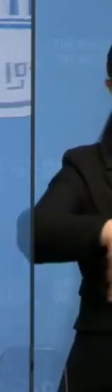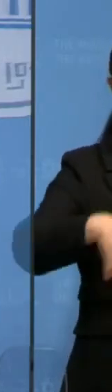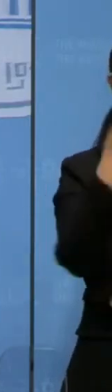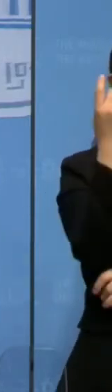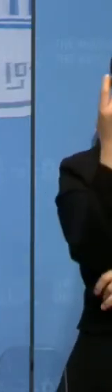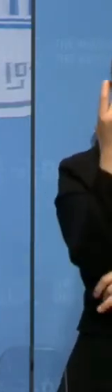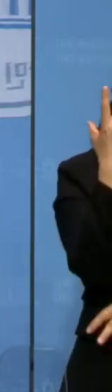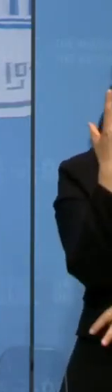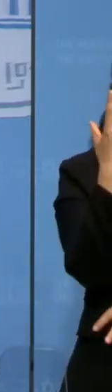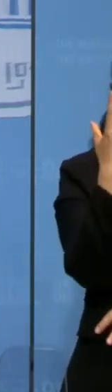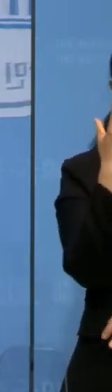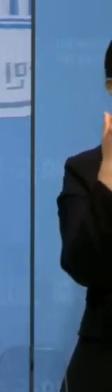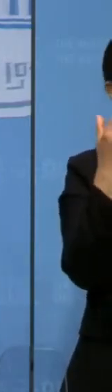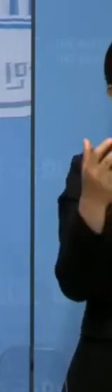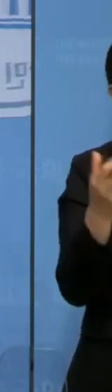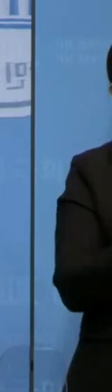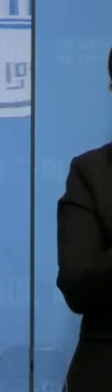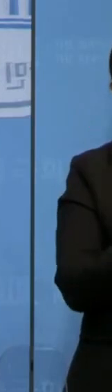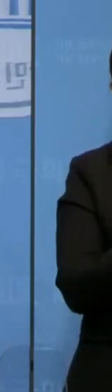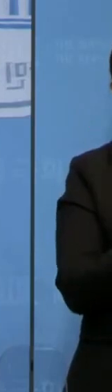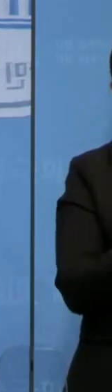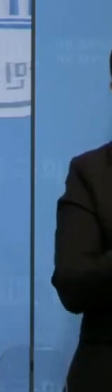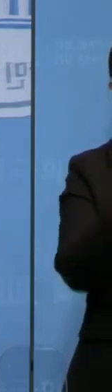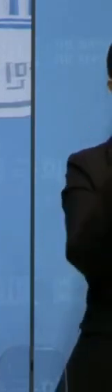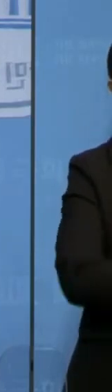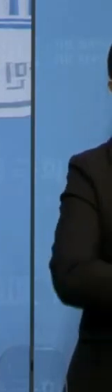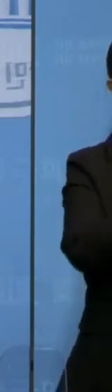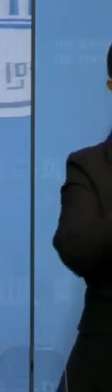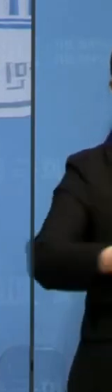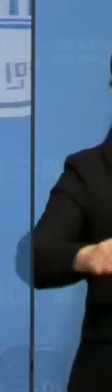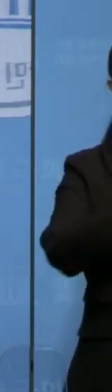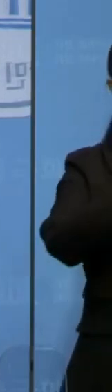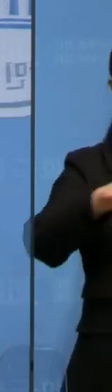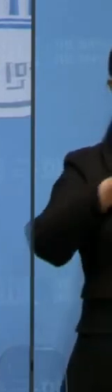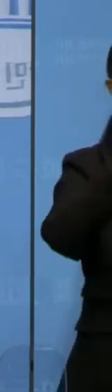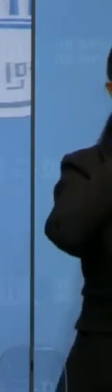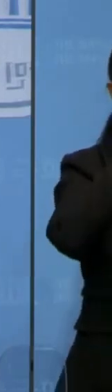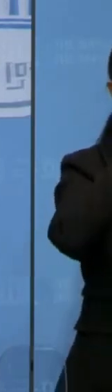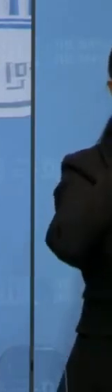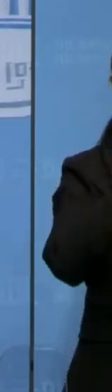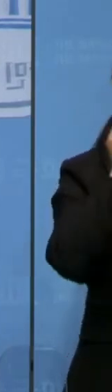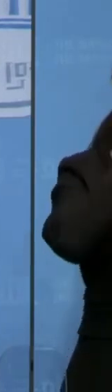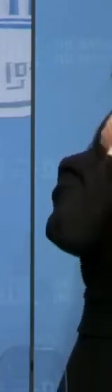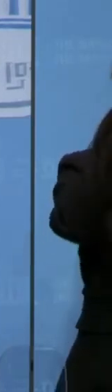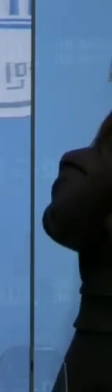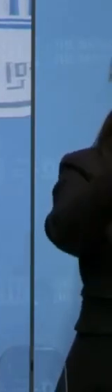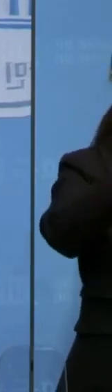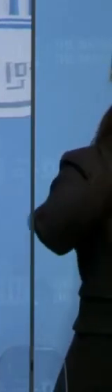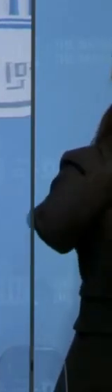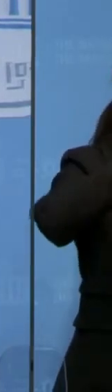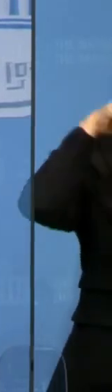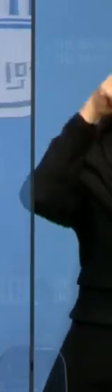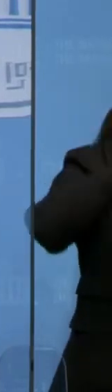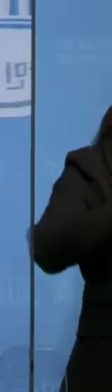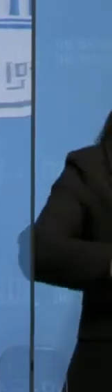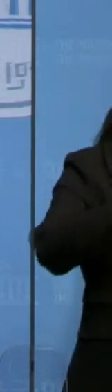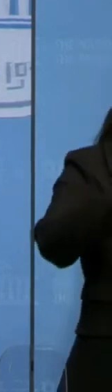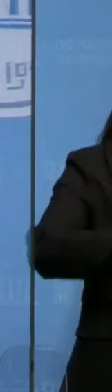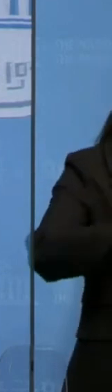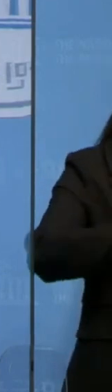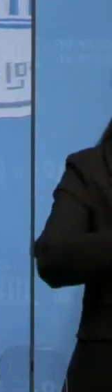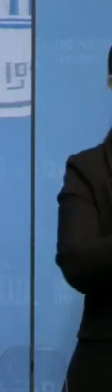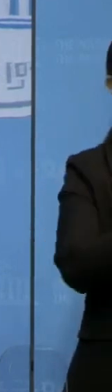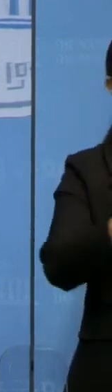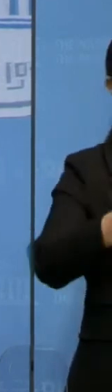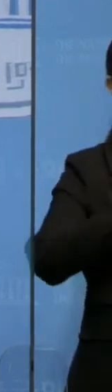공정한 대선 경선을 치르게 씁니다 둘째 항해 주도적